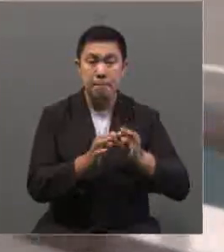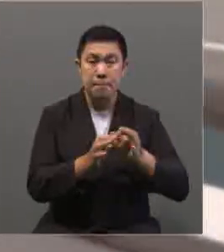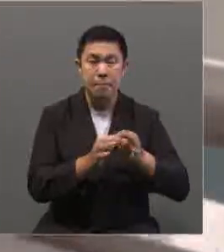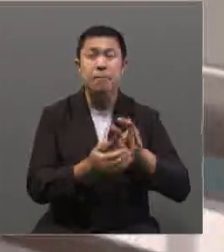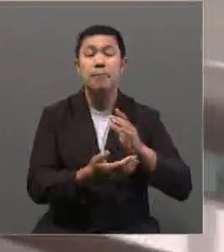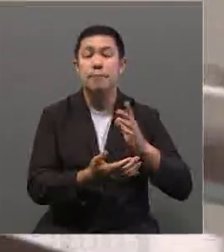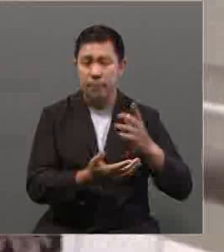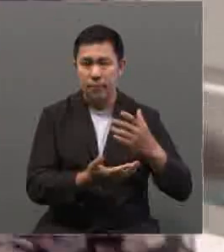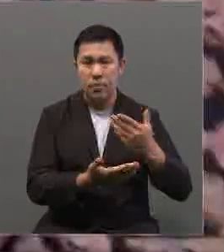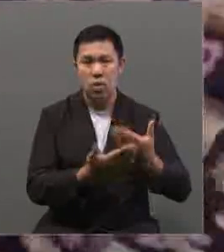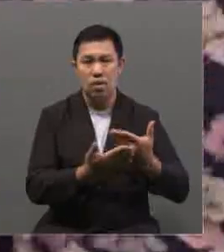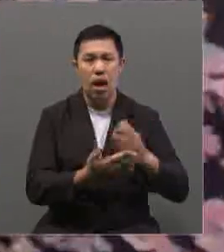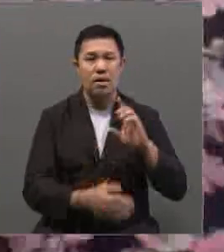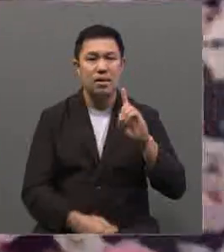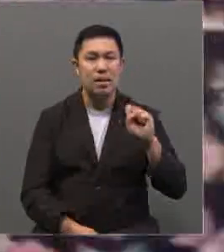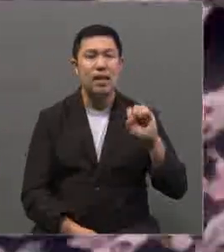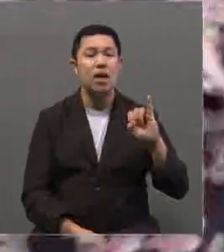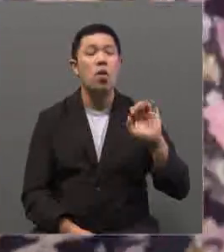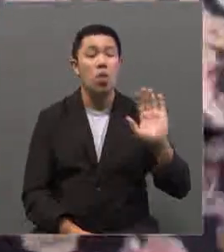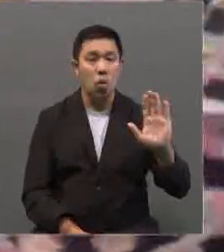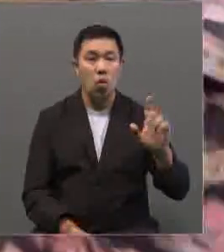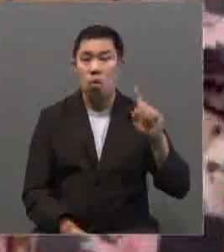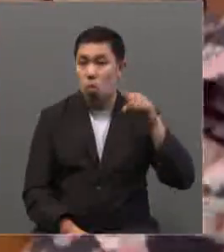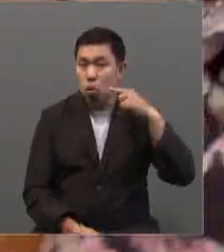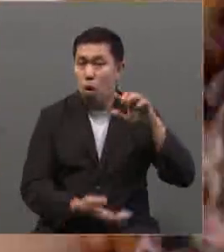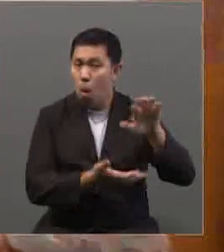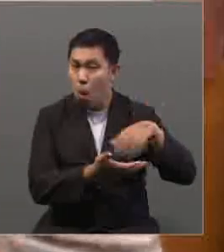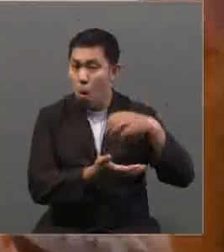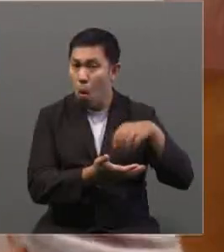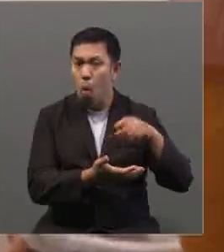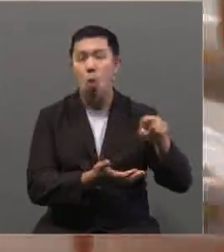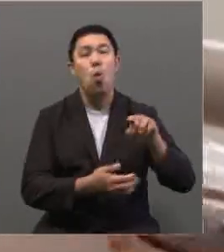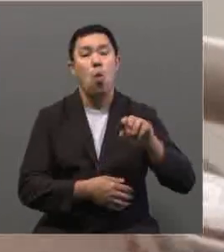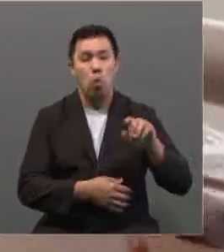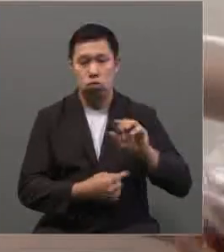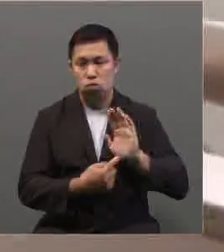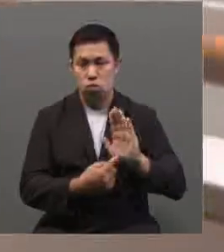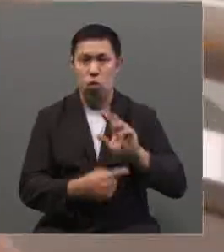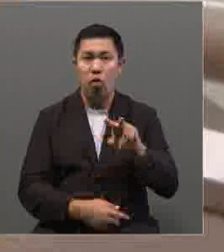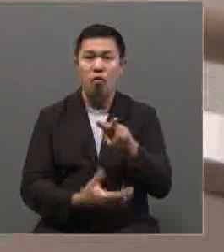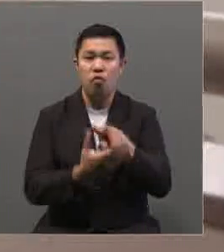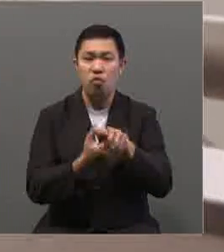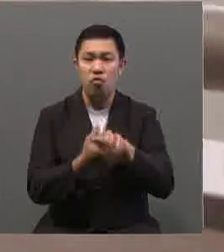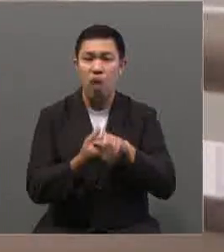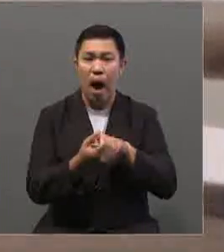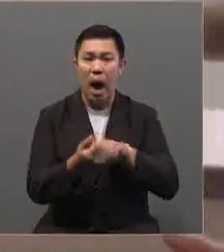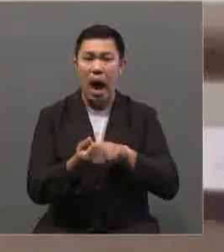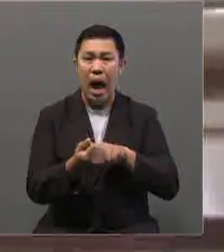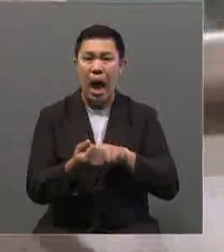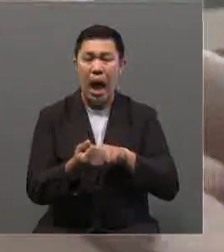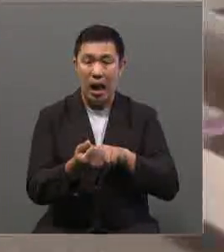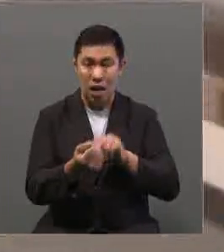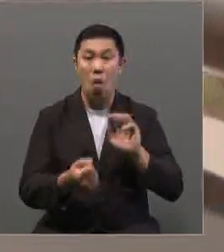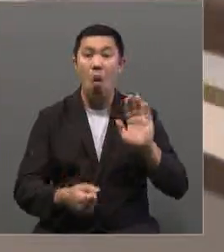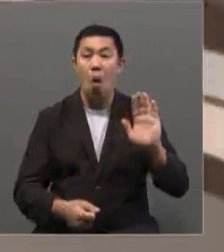3กรมสอบสวนคดีพิเศษท่านก็เล่าว่าคำให้การของคุณกระปุกเนี่ยยืนยันว่าแฟนหนุ่มของเธอพระเอกช่อง